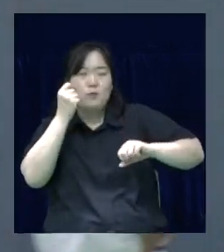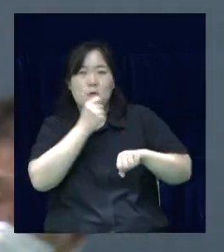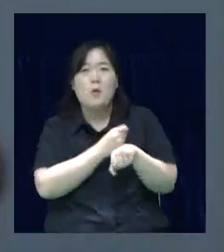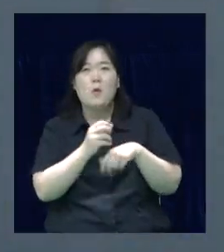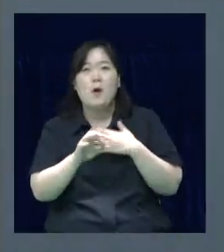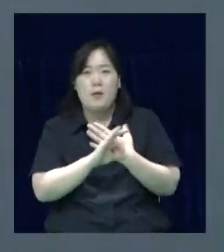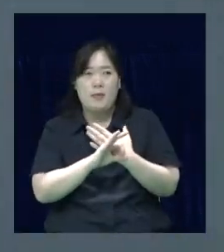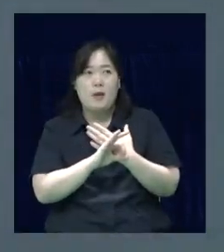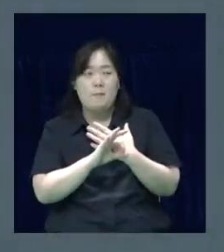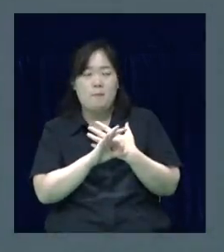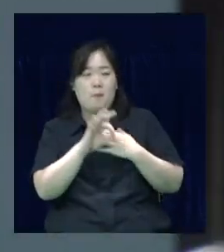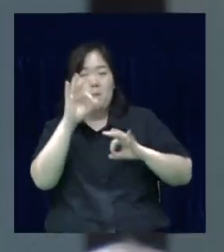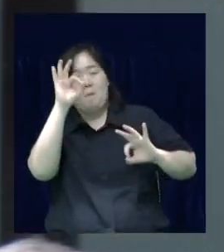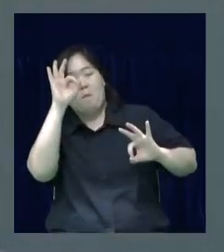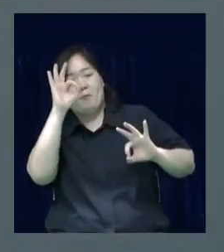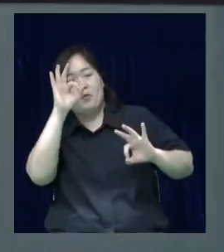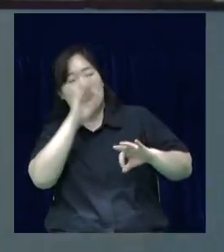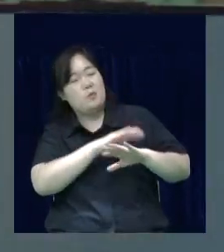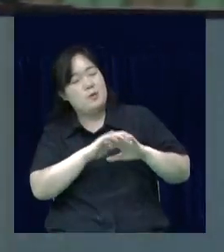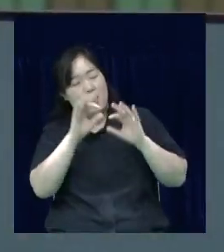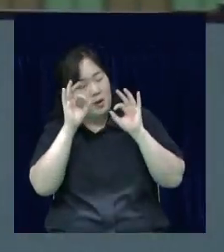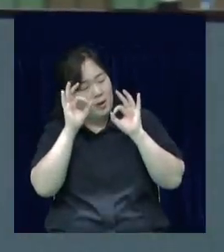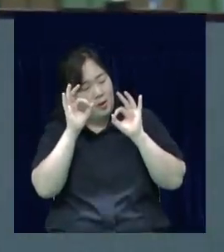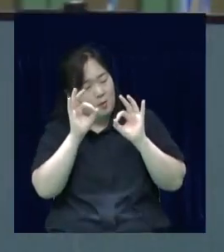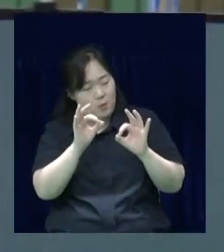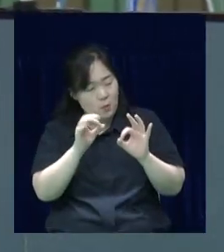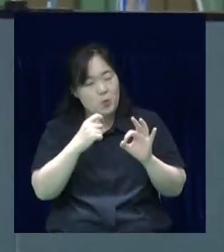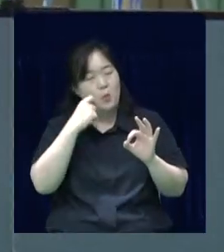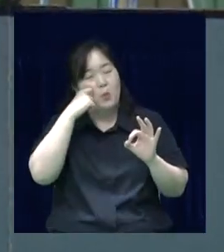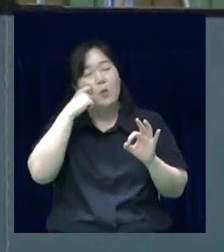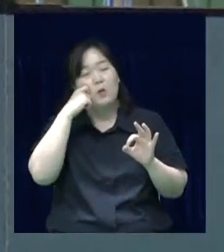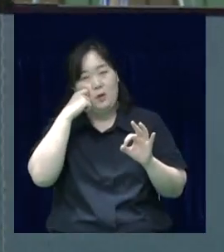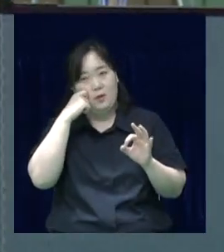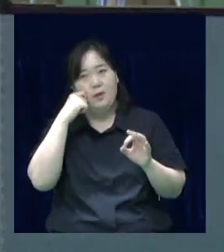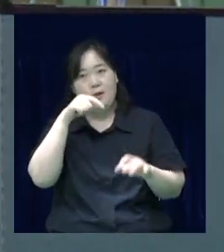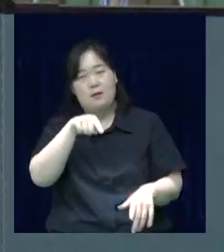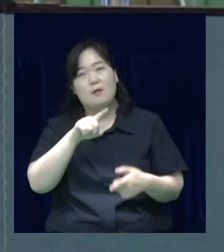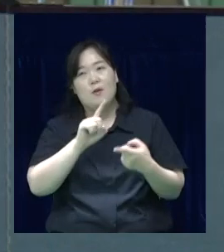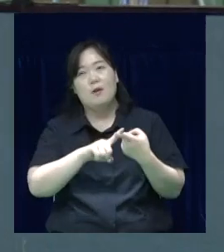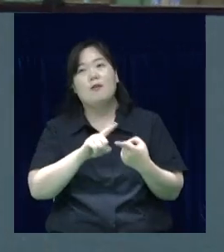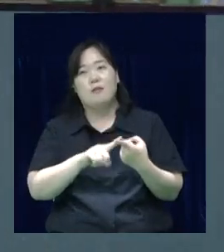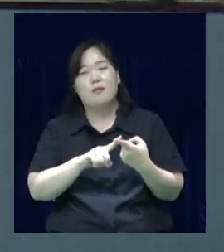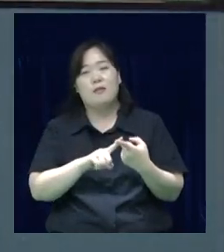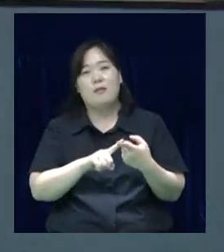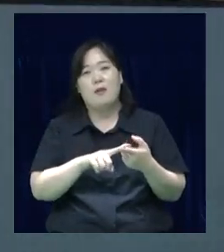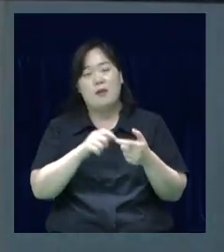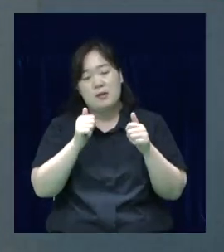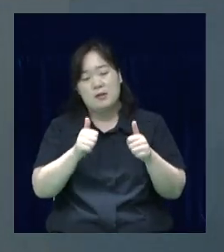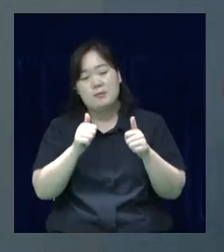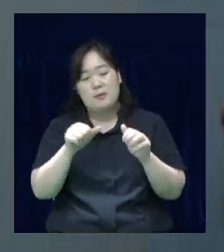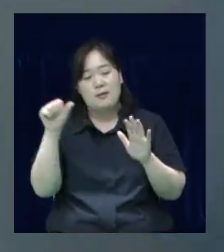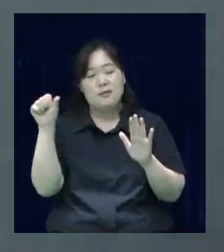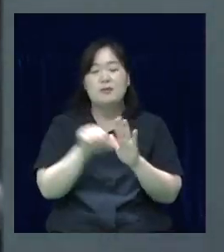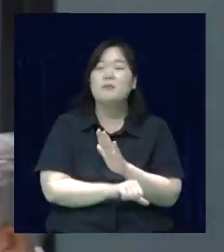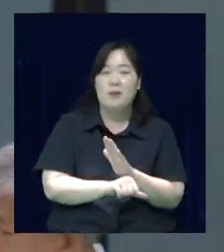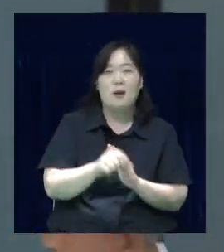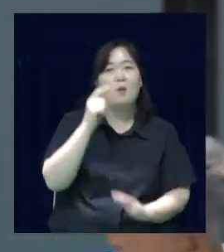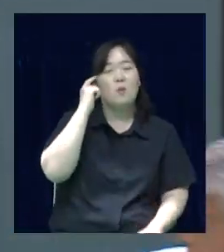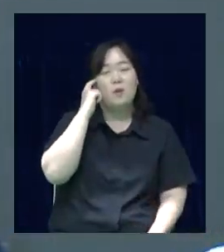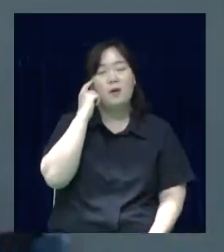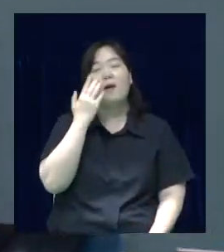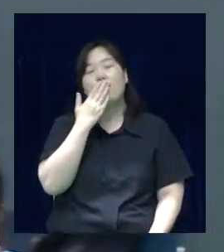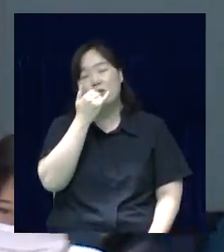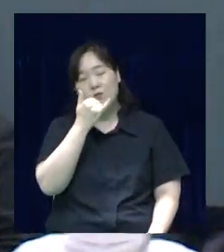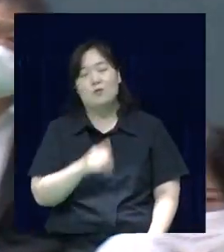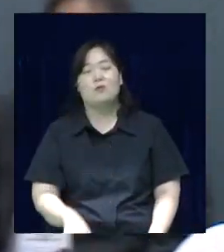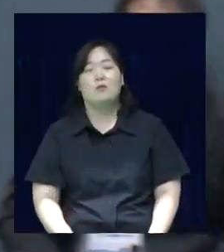히빙 동작이라고 하는데 그렇죠. 그런 동작이 나오면 이렇게 실패를 판정을 받을 가능성이 있습니다. 네, 문정훈 선수가 좀 그런 부분을